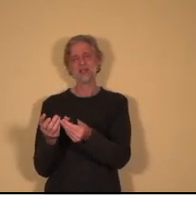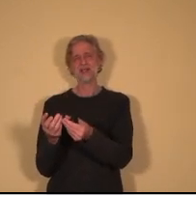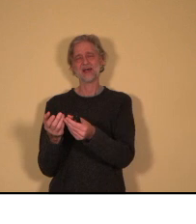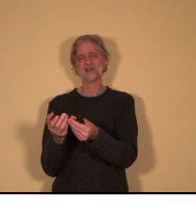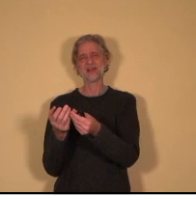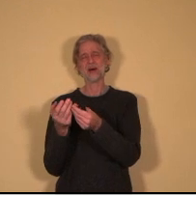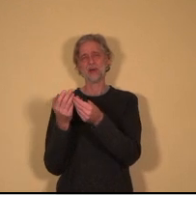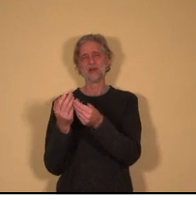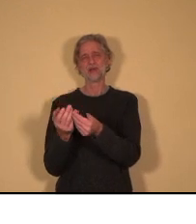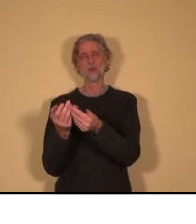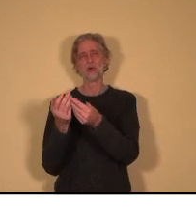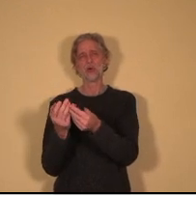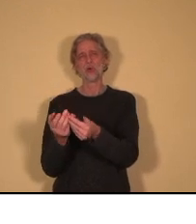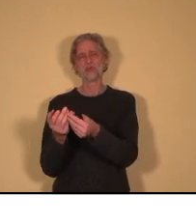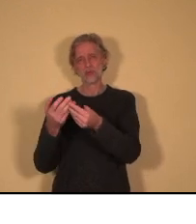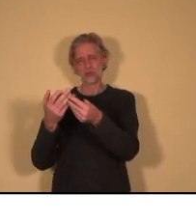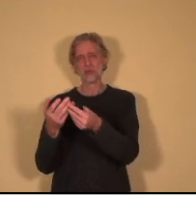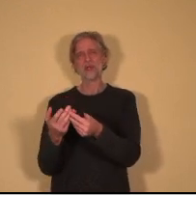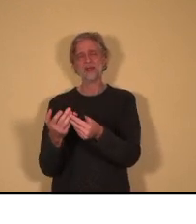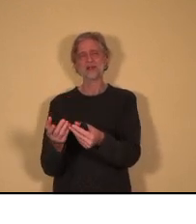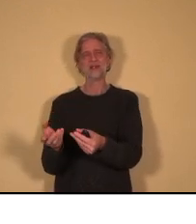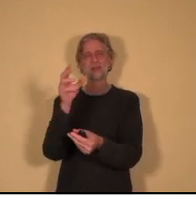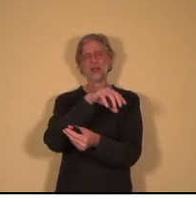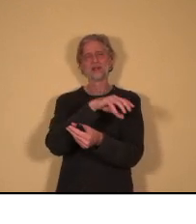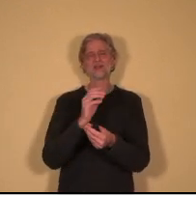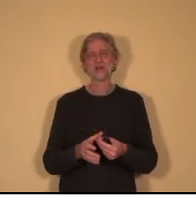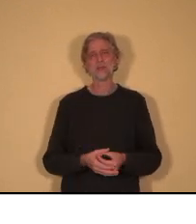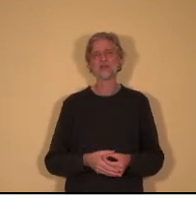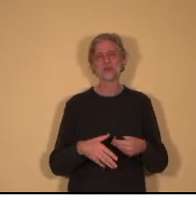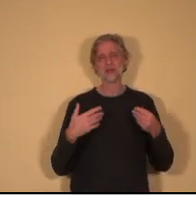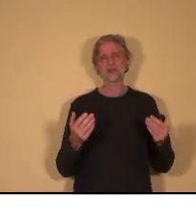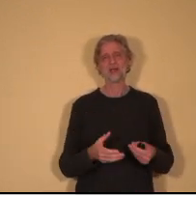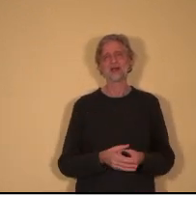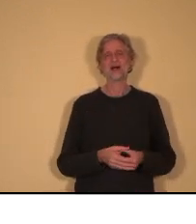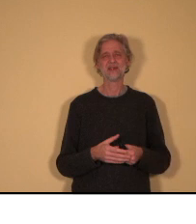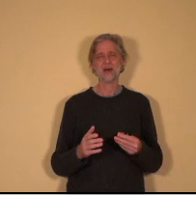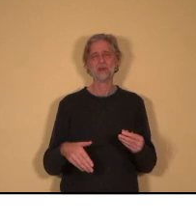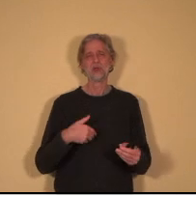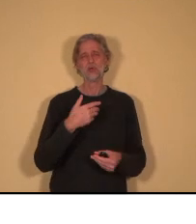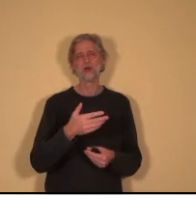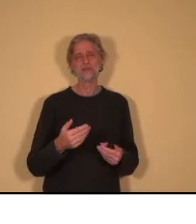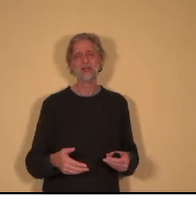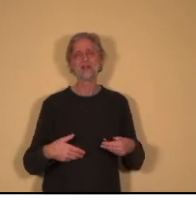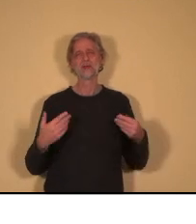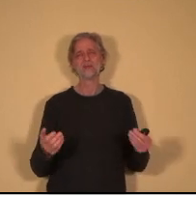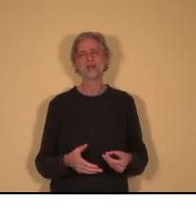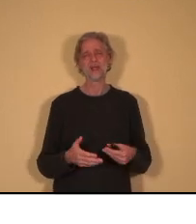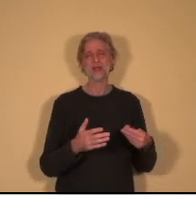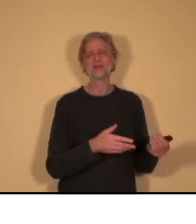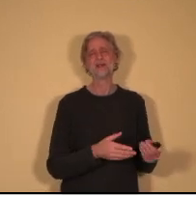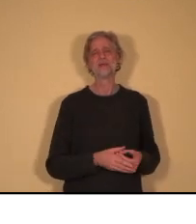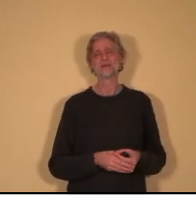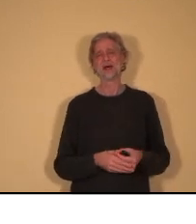T Delta S Term so groß und so negativ, dass er den positiven Delta H Term überwiegt und wir